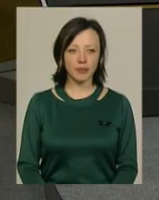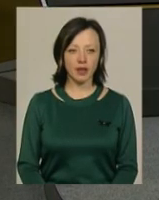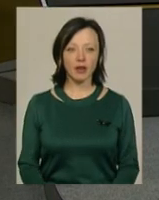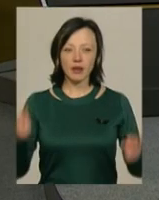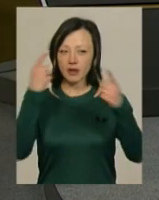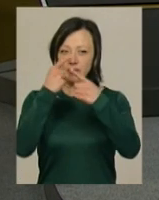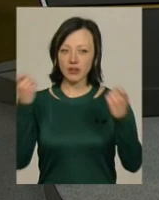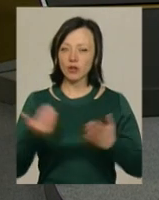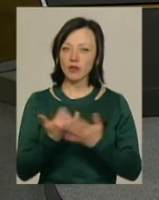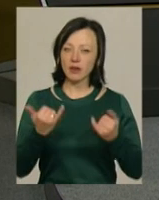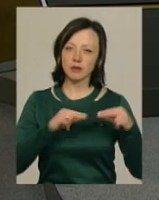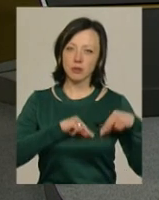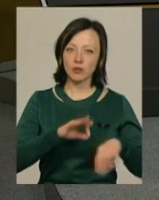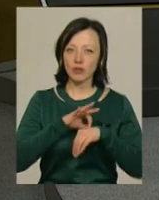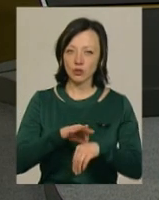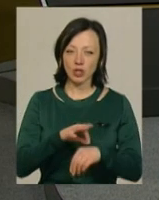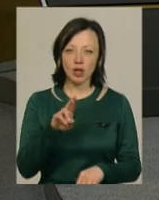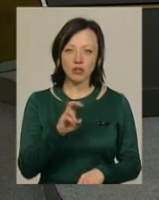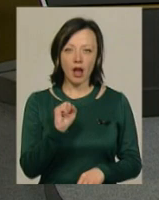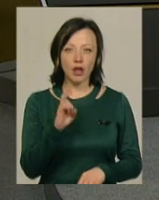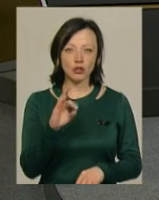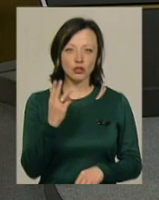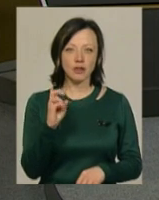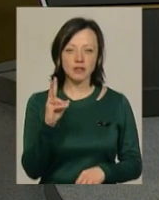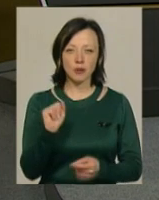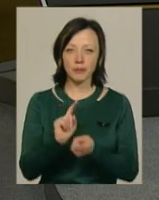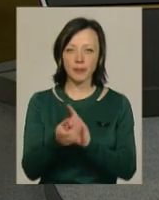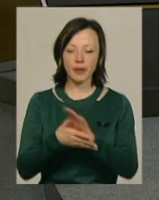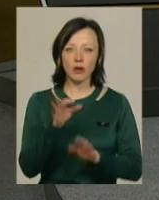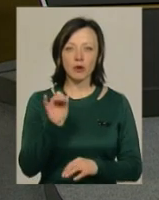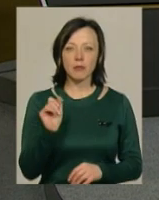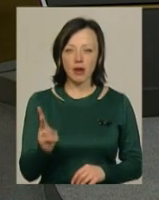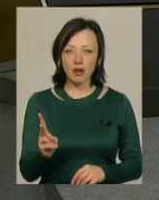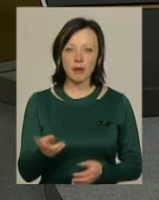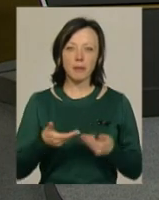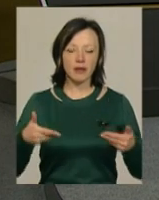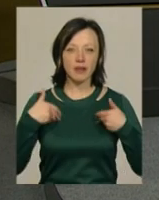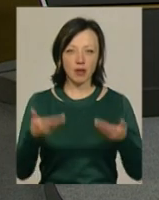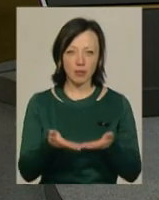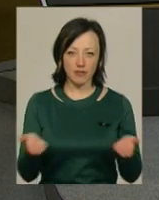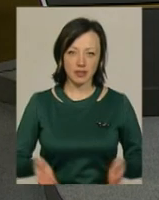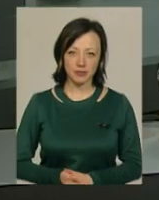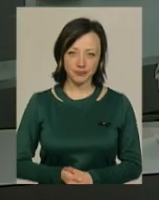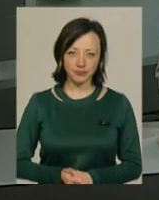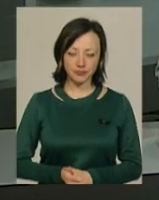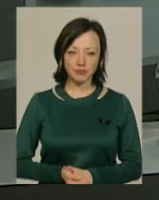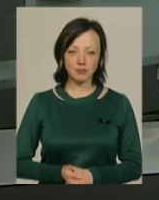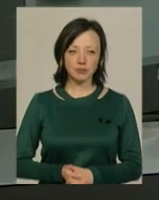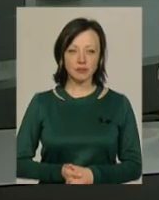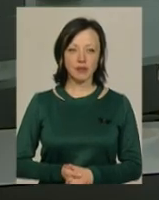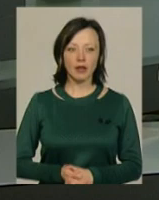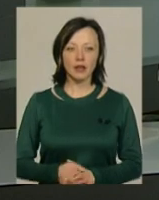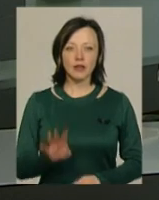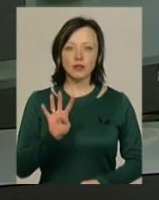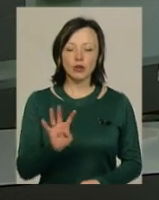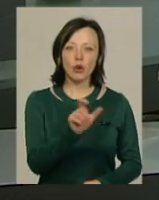В ефірі новини. В студії для вас працюють ведуча Ярослава Антошевська, перекладач на жестову мову Ольга Рибак. Ми вітаємо вас. 4